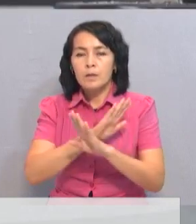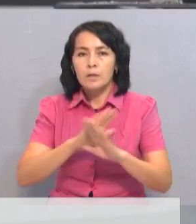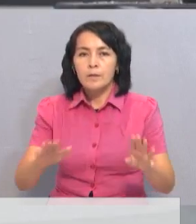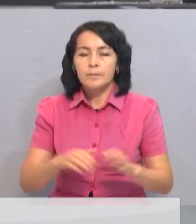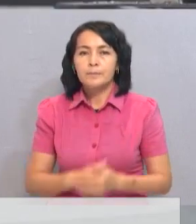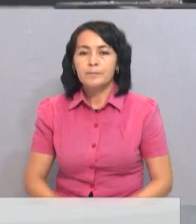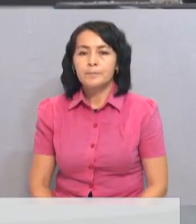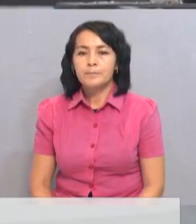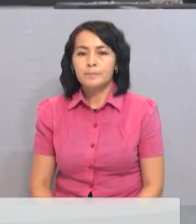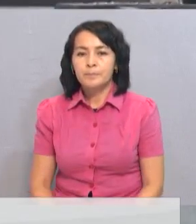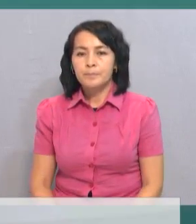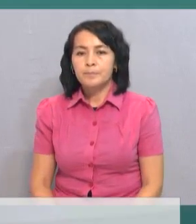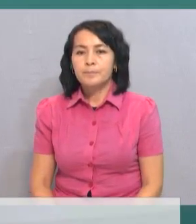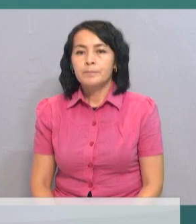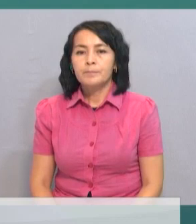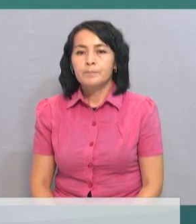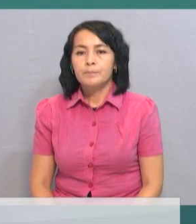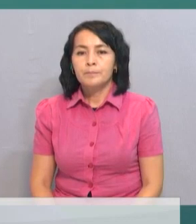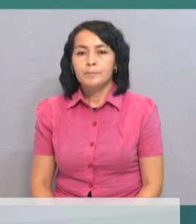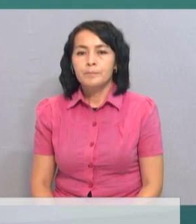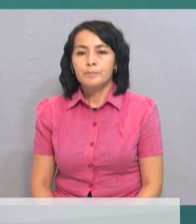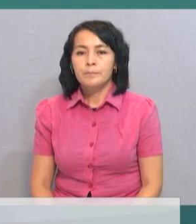8 616 автотранспортных средств.